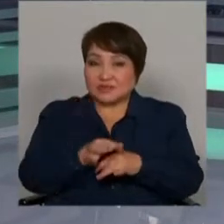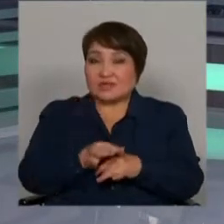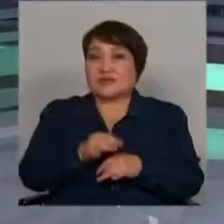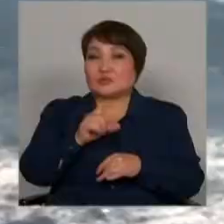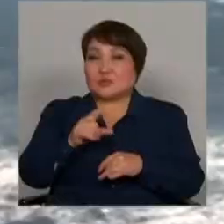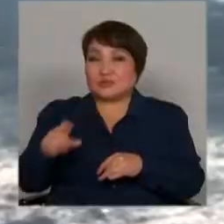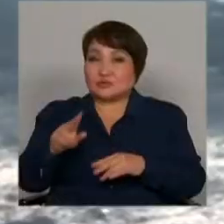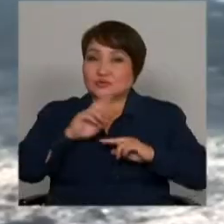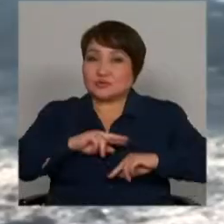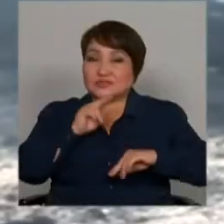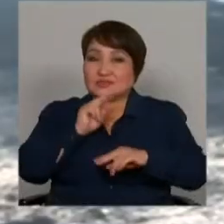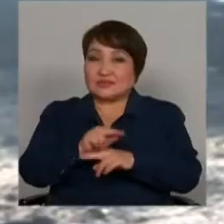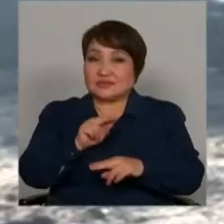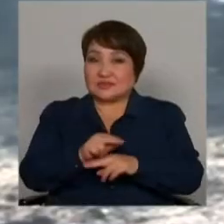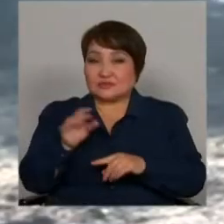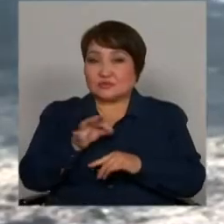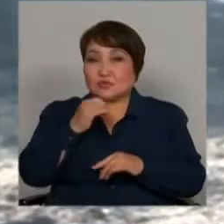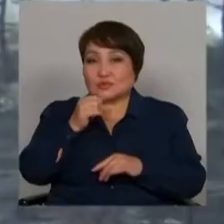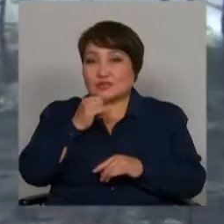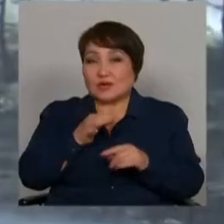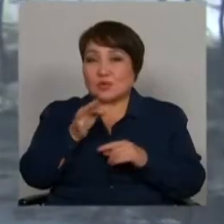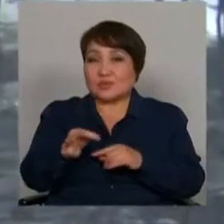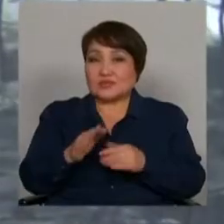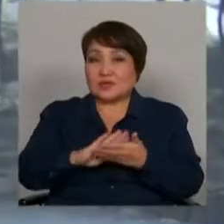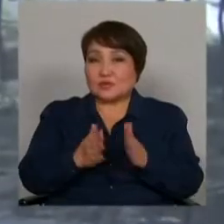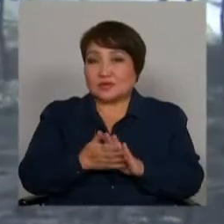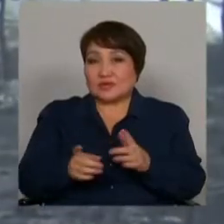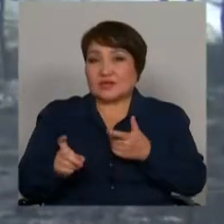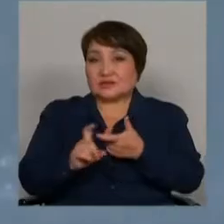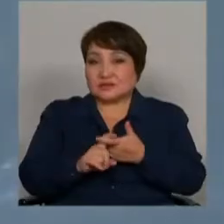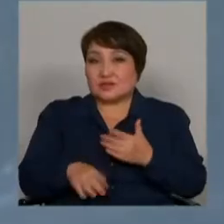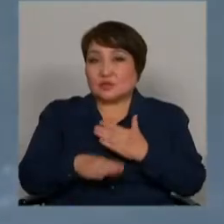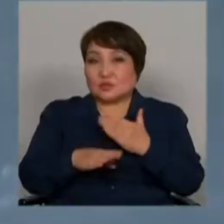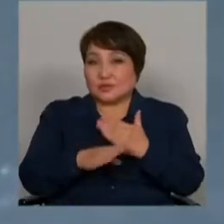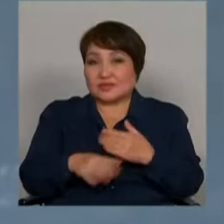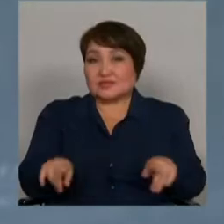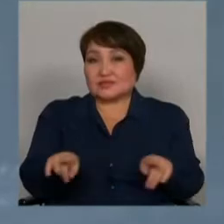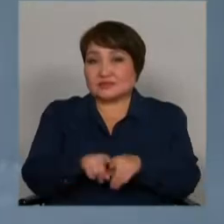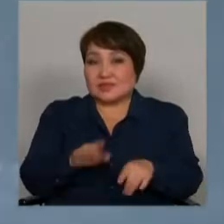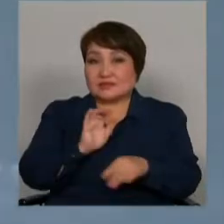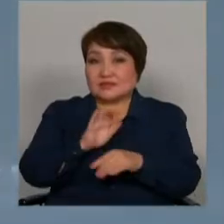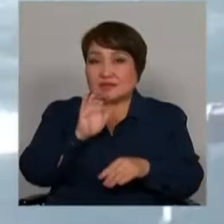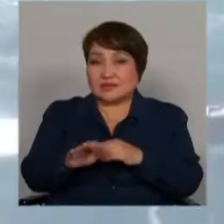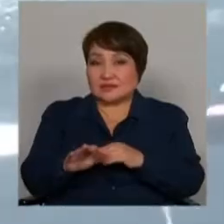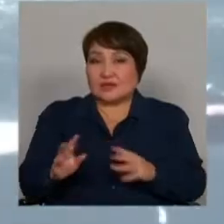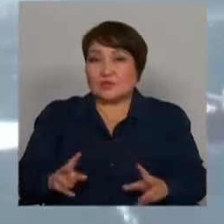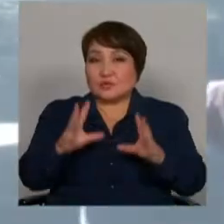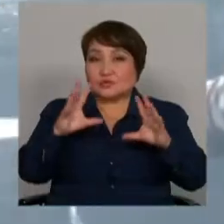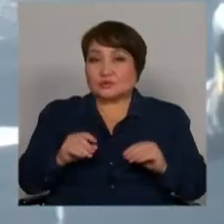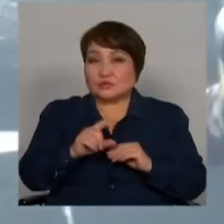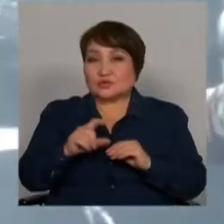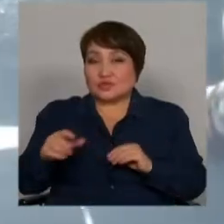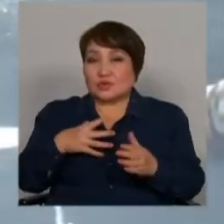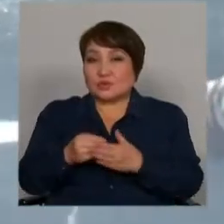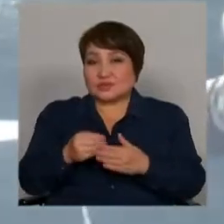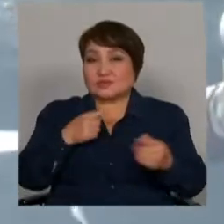алды. Айта кетсек, Қостанай облысындағы ахуалға байланысты көмек қолы ретінде аттанған өрт сөндірушілер өз өңірлеріне қайтып жатыр.